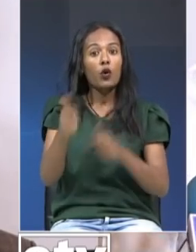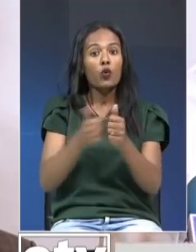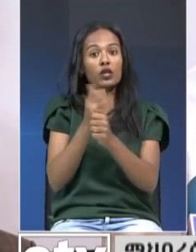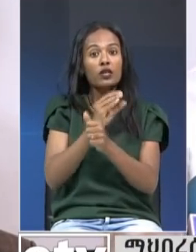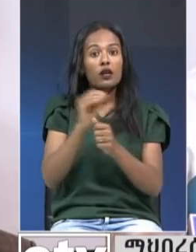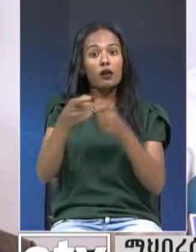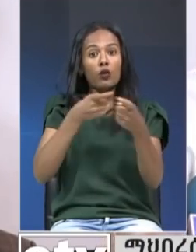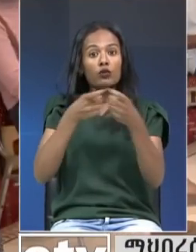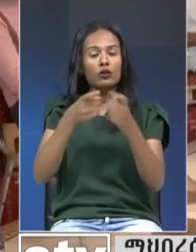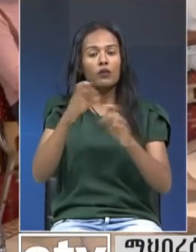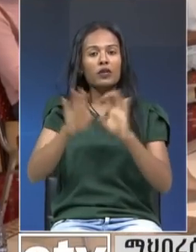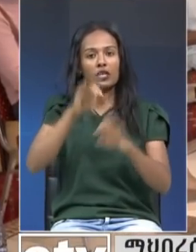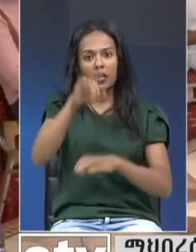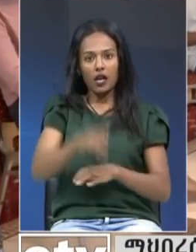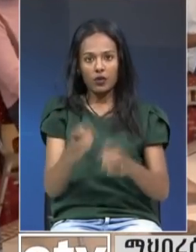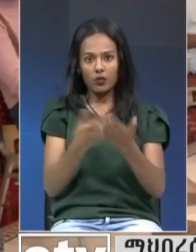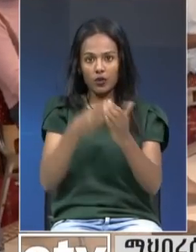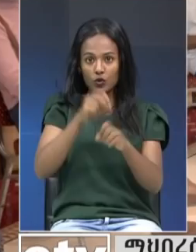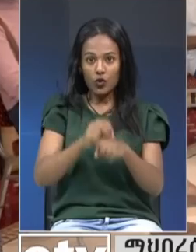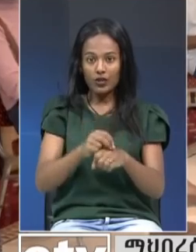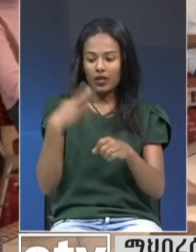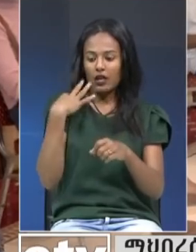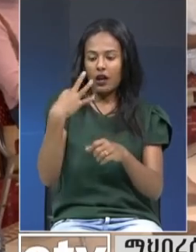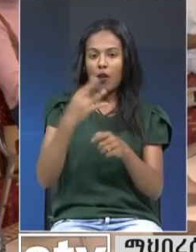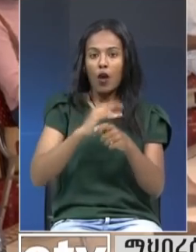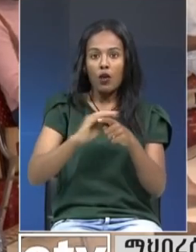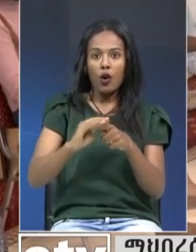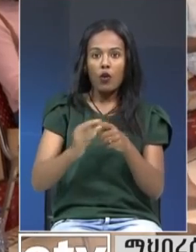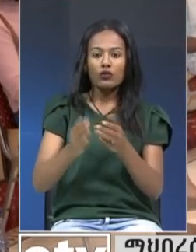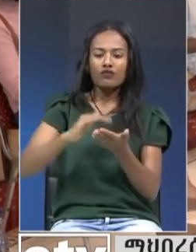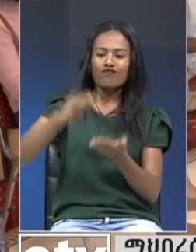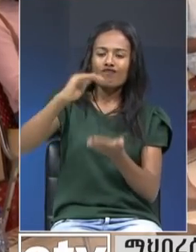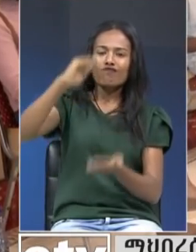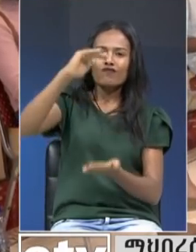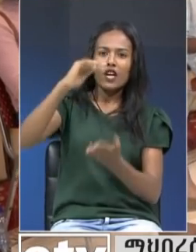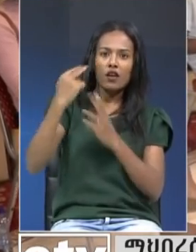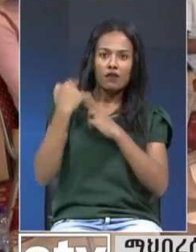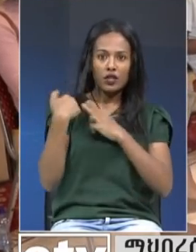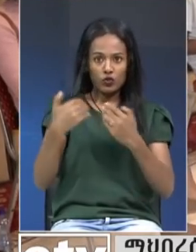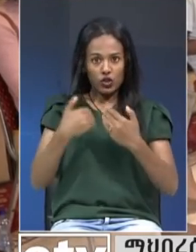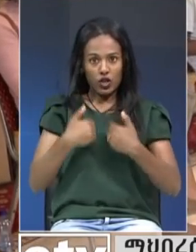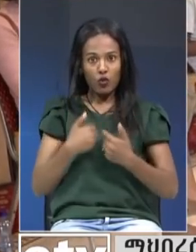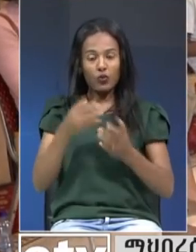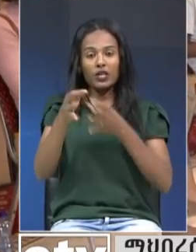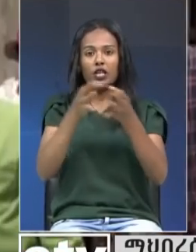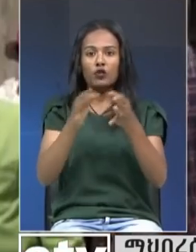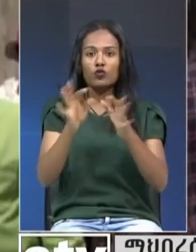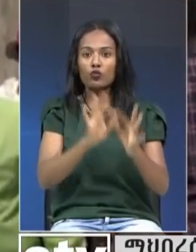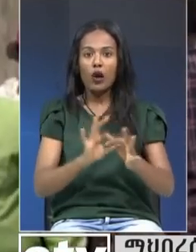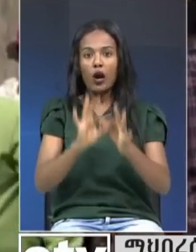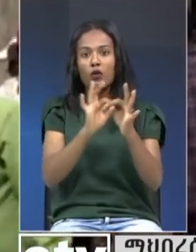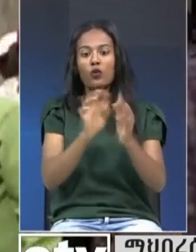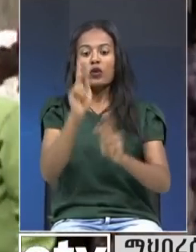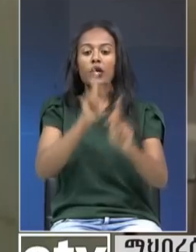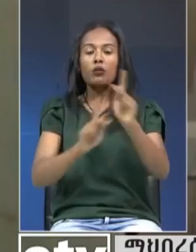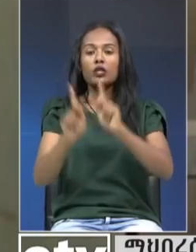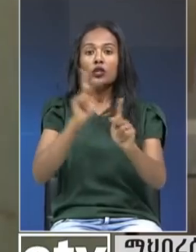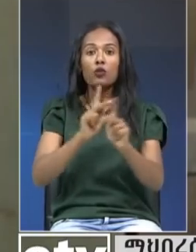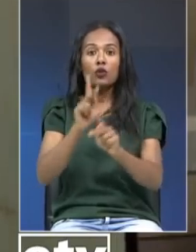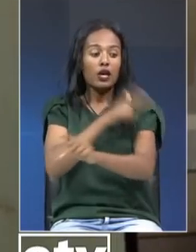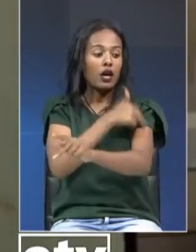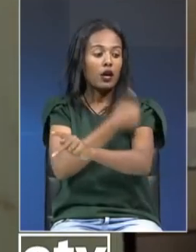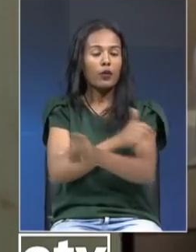ቁጥጥር መደረግ አለበት በዚህ ወቅት የጤና ባለሙያዎች ድርብርብ ኃላፊነቶች እንዳሉባቸው የገለጹት ማህበራቱ ለህብረተሰቡ